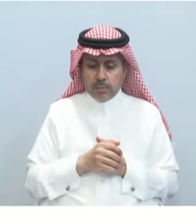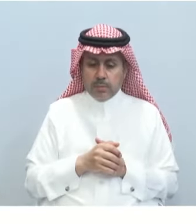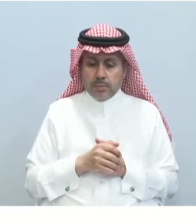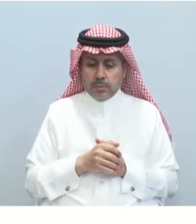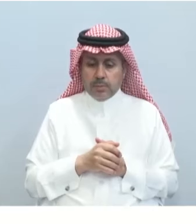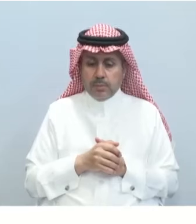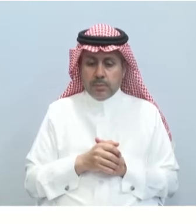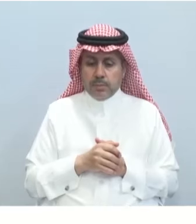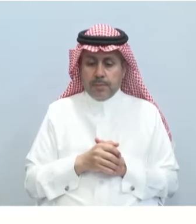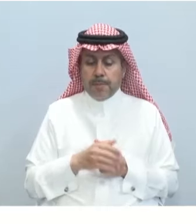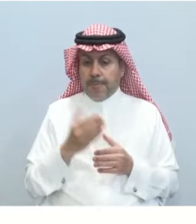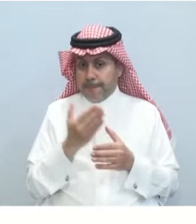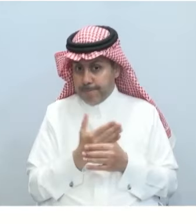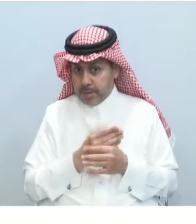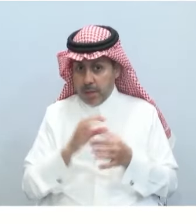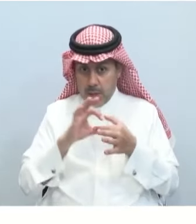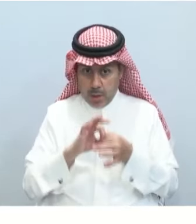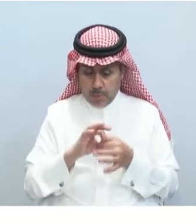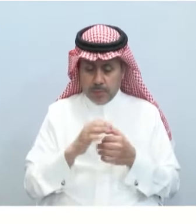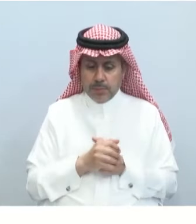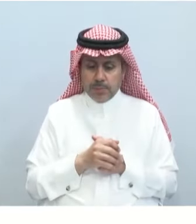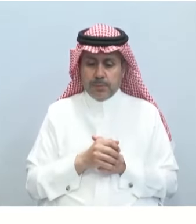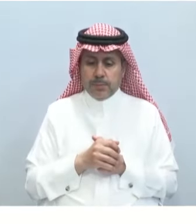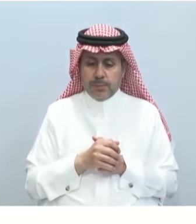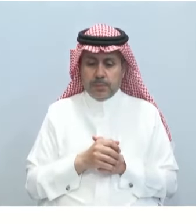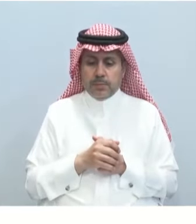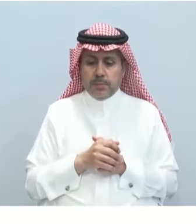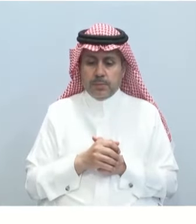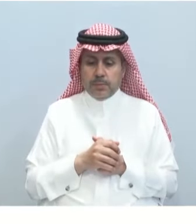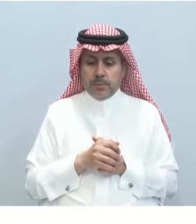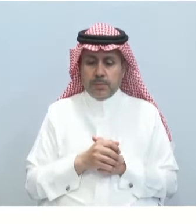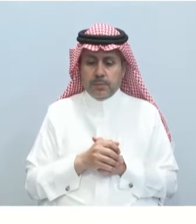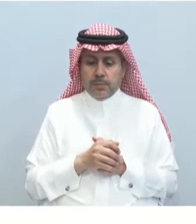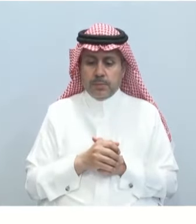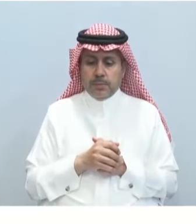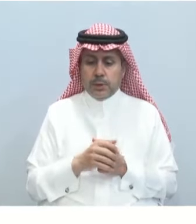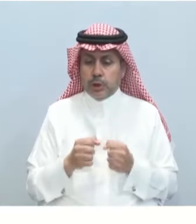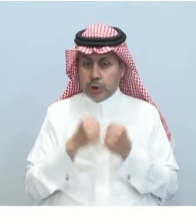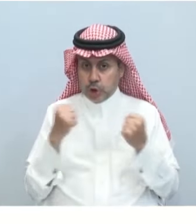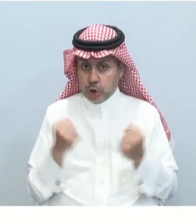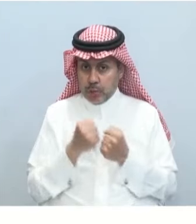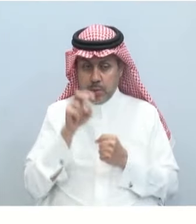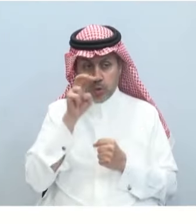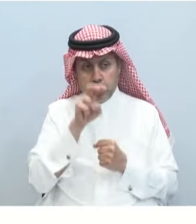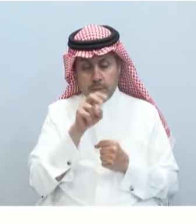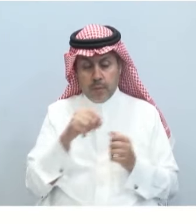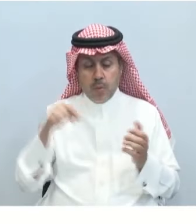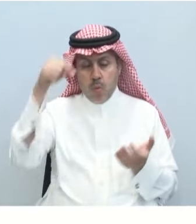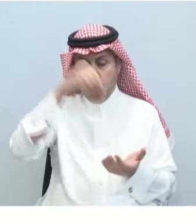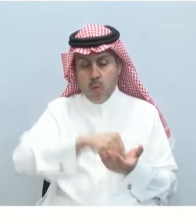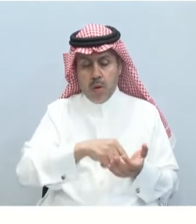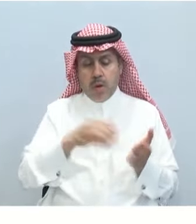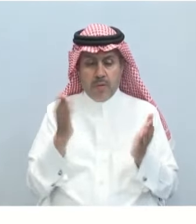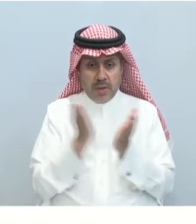الواقعه بسبب العلاقه بينه وبين طارق في هذا النشاط الثالث بالاطلاع على الوقائع المذكوره في الحاله